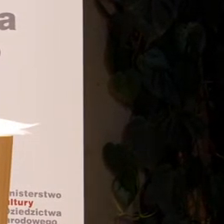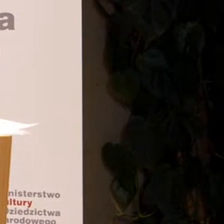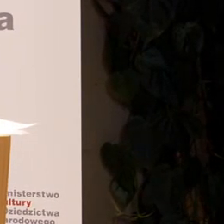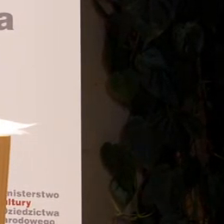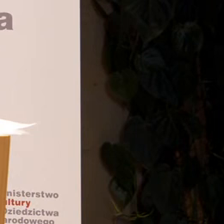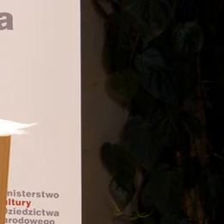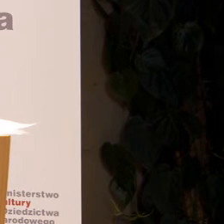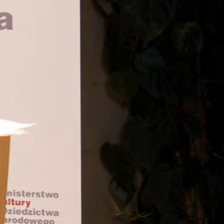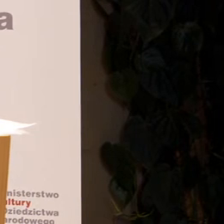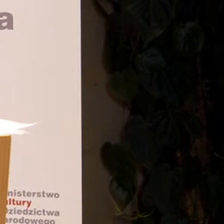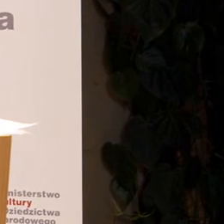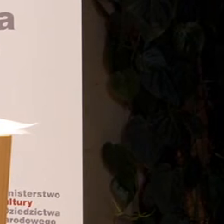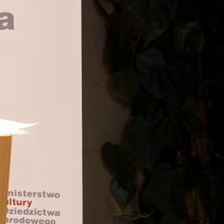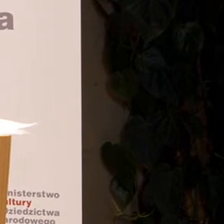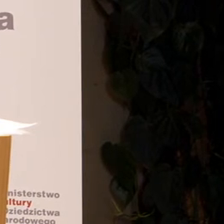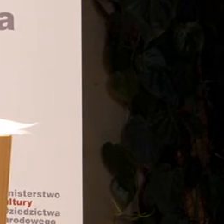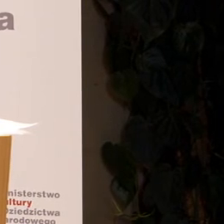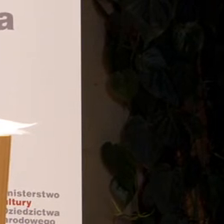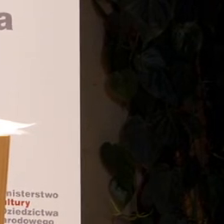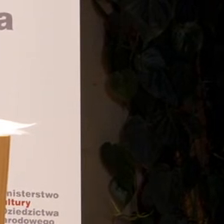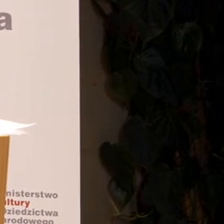z premierą dwóch książek.